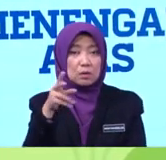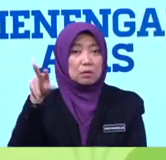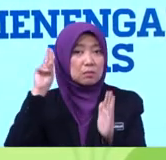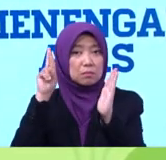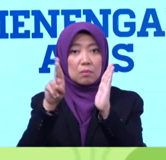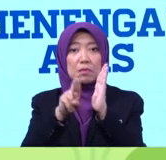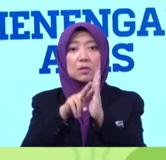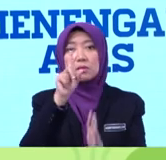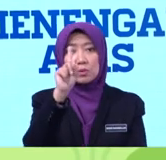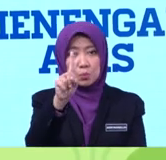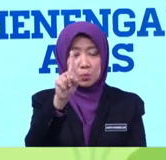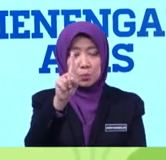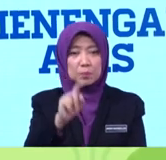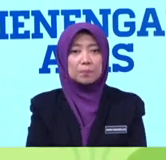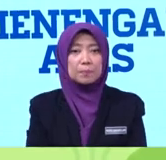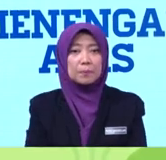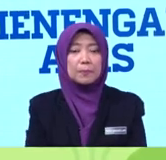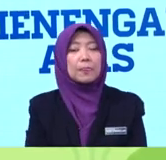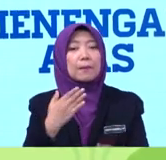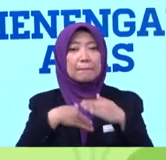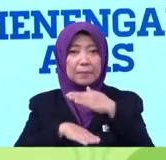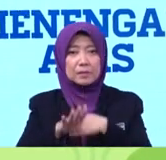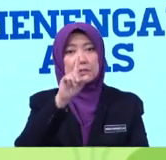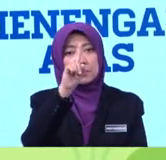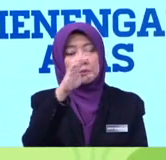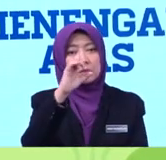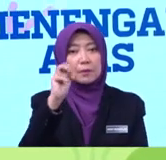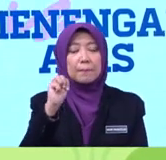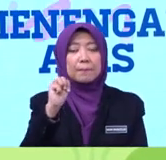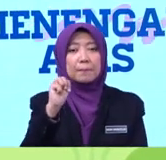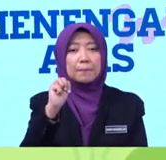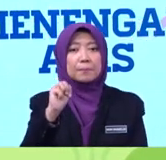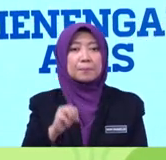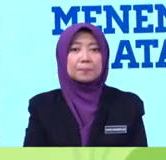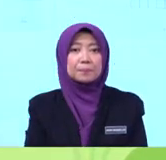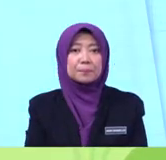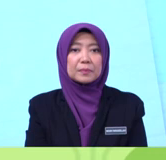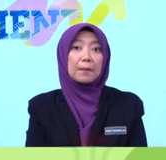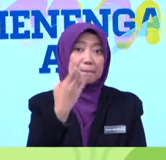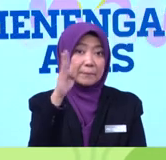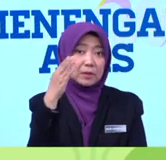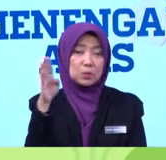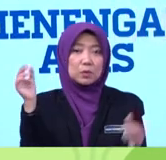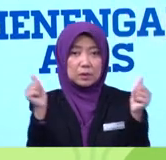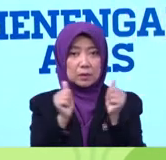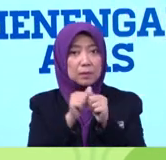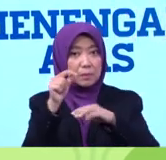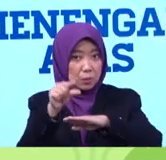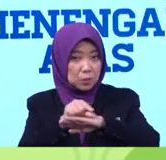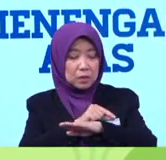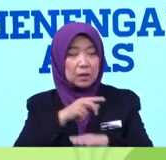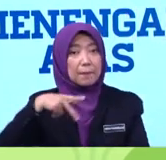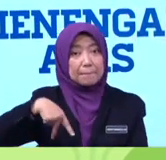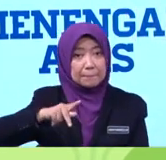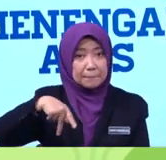ya Ada Masukkan 1 cm padu larutan metillina biru dengan menggunakan picagari